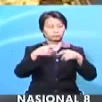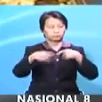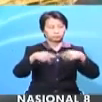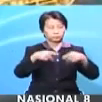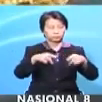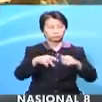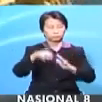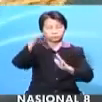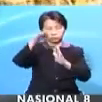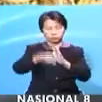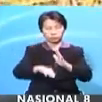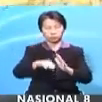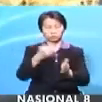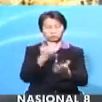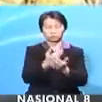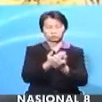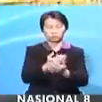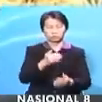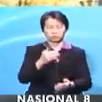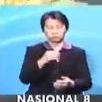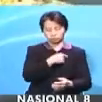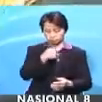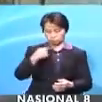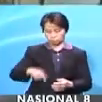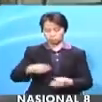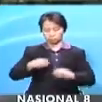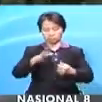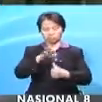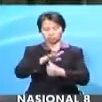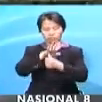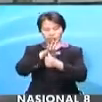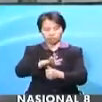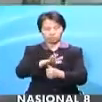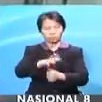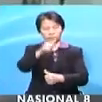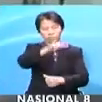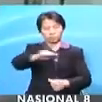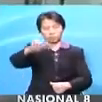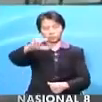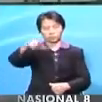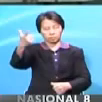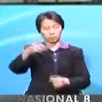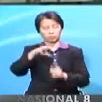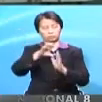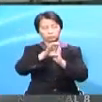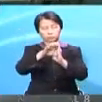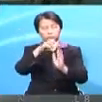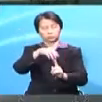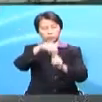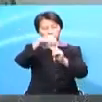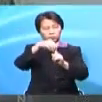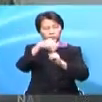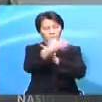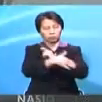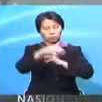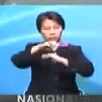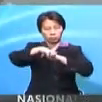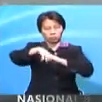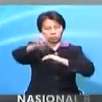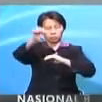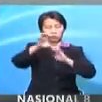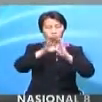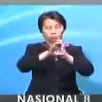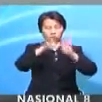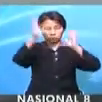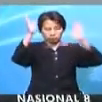penurunan nilai mata uang Yuan akan memberi tekanan kepada mata uang Asia yang lain khususnya mata uang negara pengekspor komoditi seperti